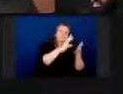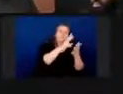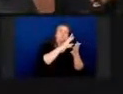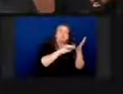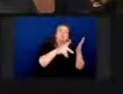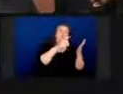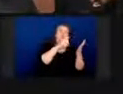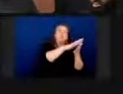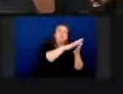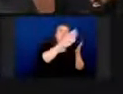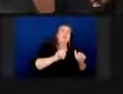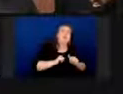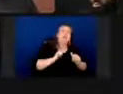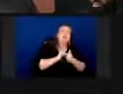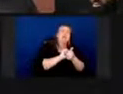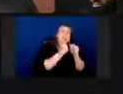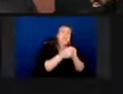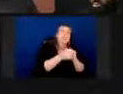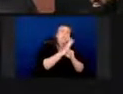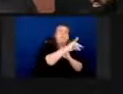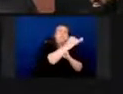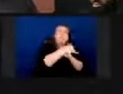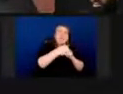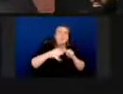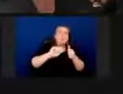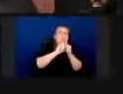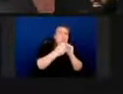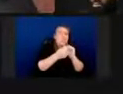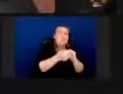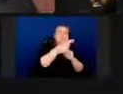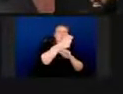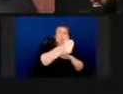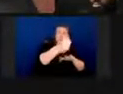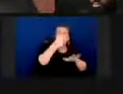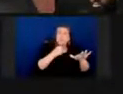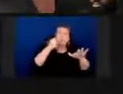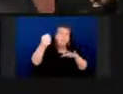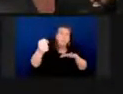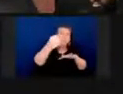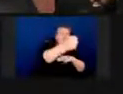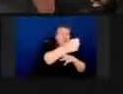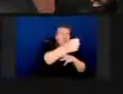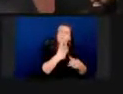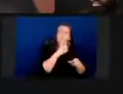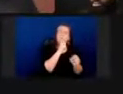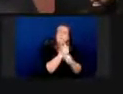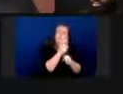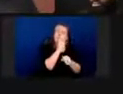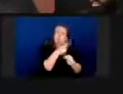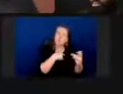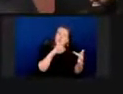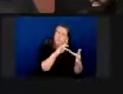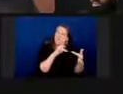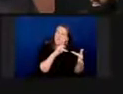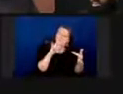na wanafunzi wetu ambao wangependa kubadilisha shule, kuhakikisha kwamba